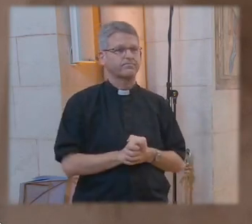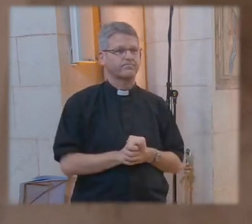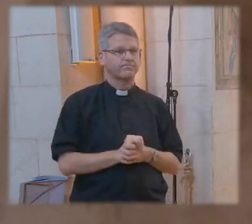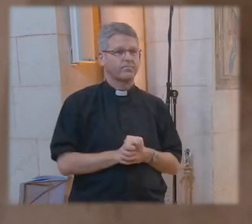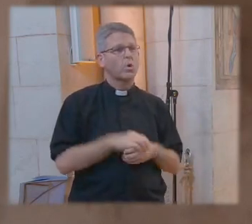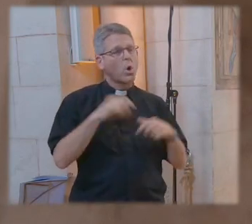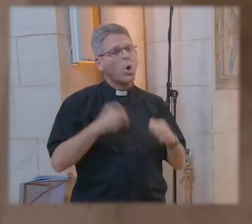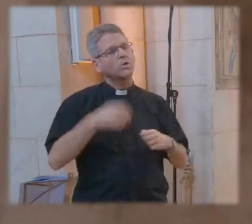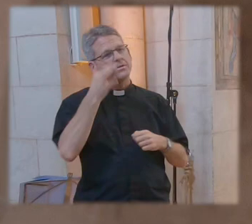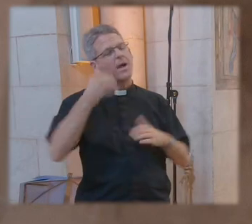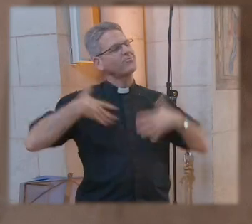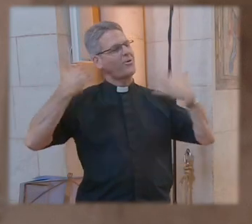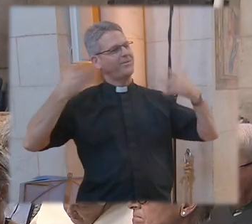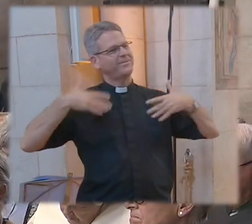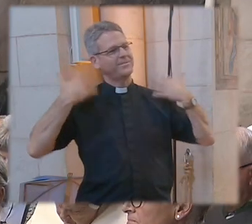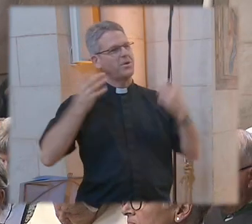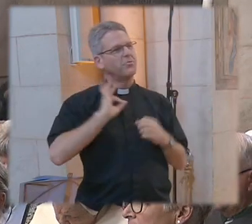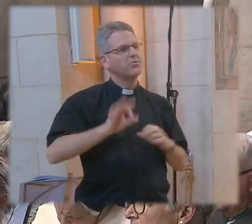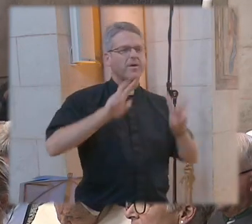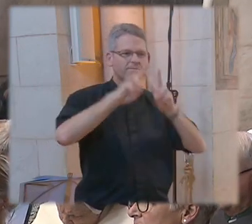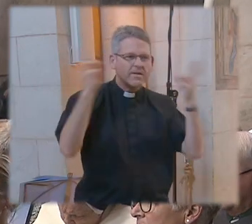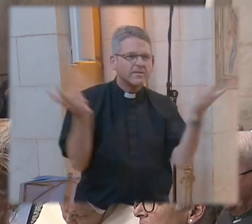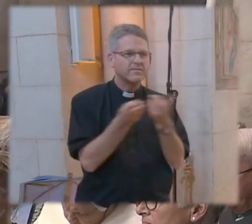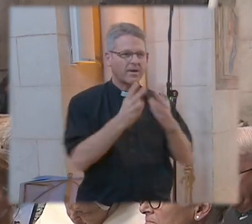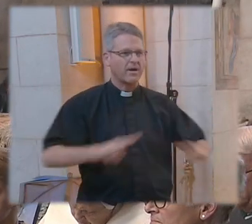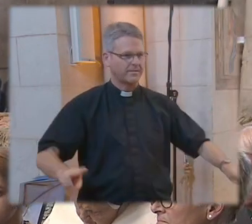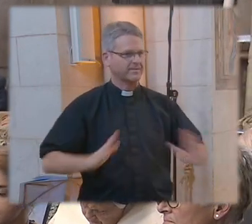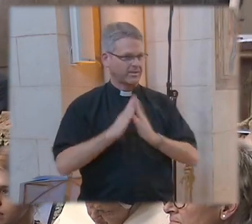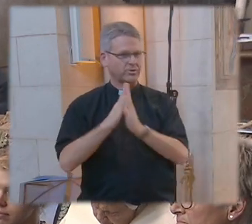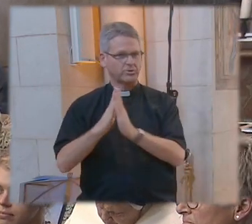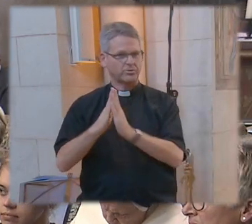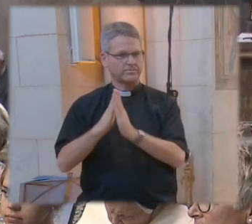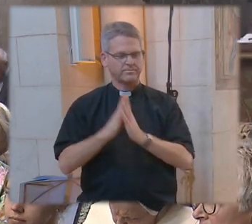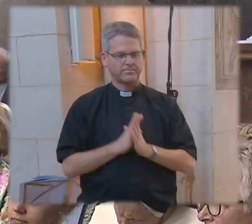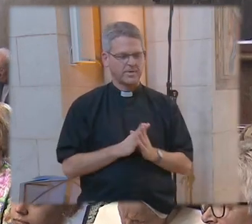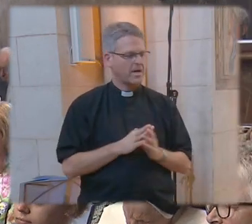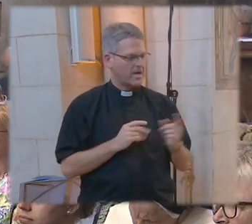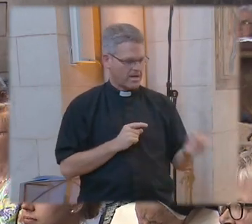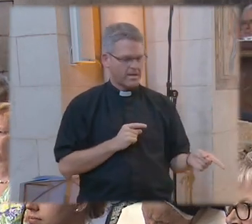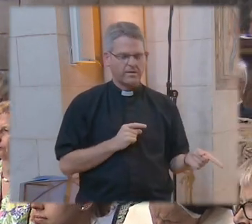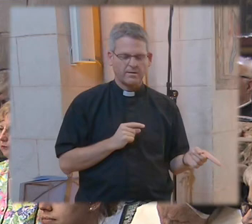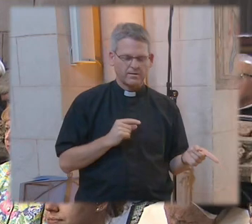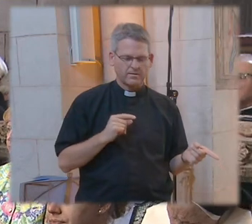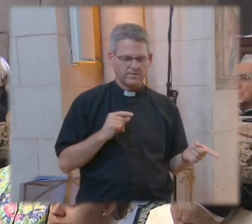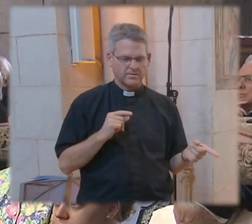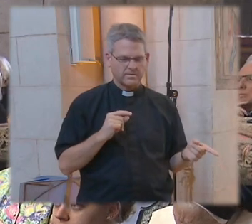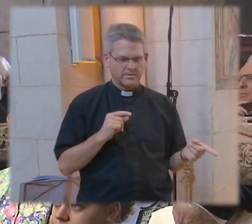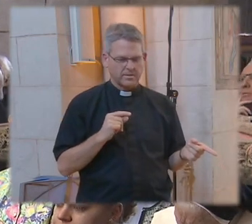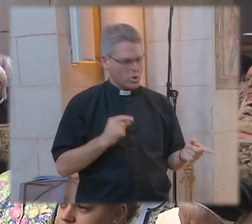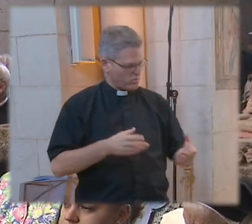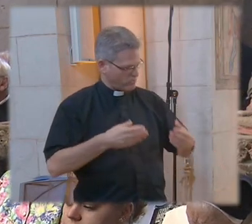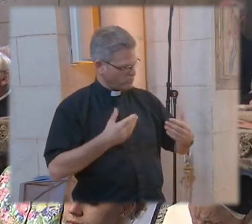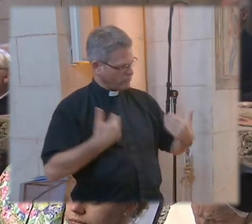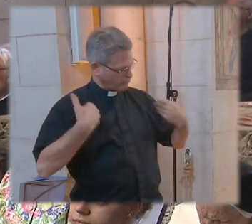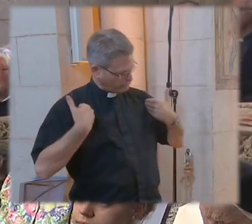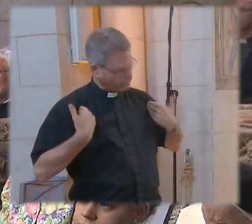der Freude für die weltweite Kirche. Denn in Pater Richard Henkes steht ein authentischer